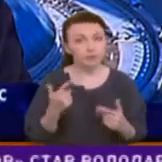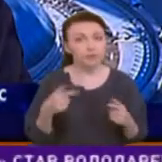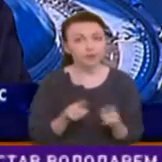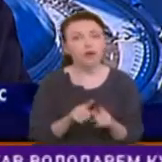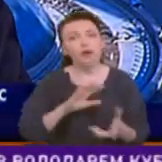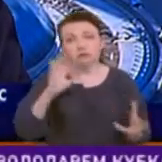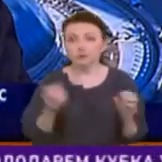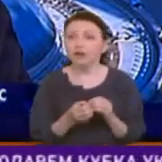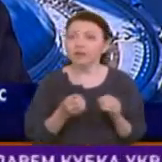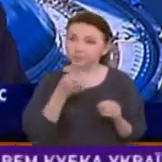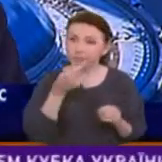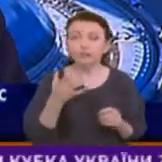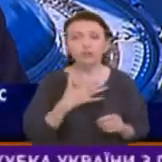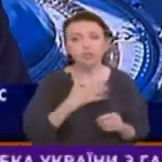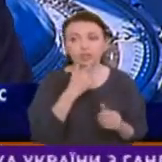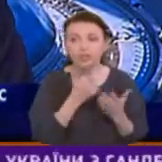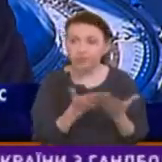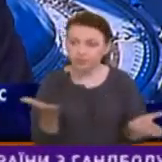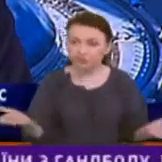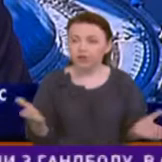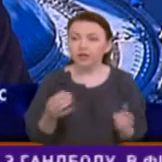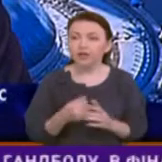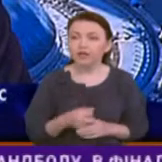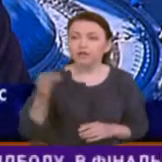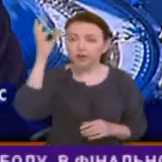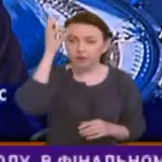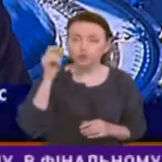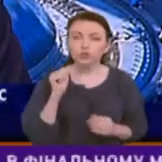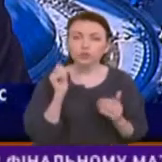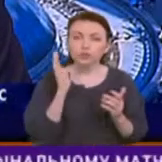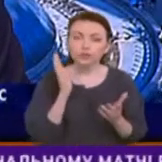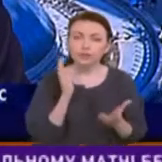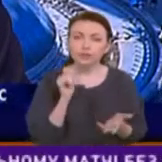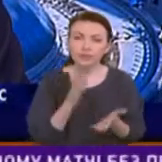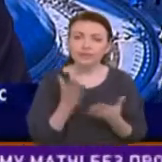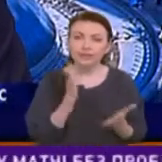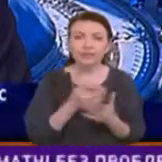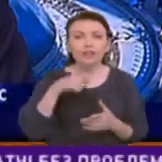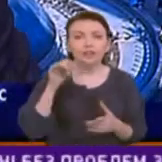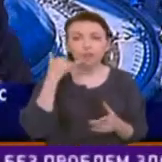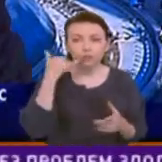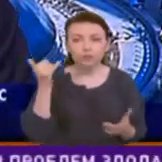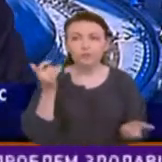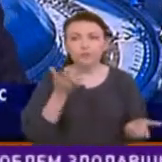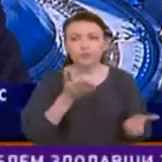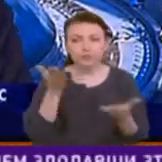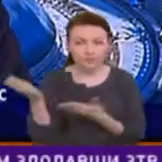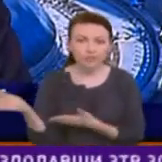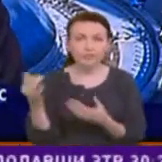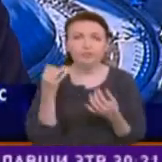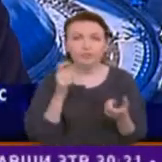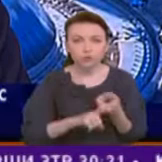на загал би сказав про наших глядачів, нагадуючи, що в програмі працює телефон для прямого телефонного якби зв'язку